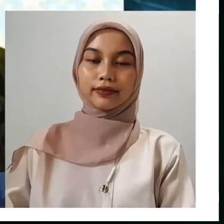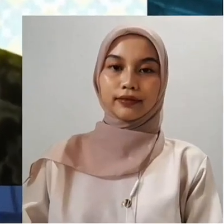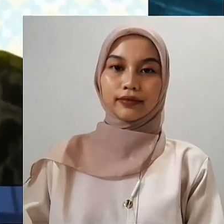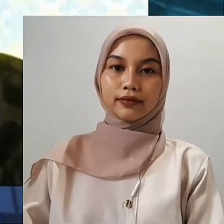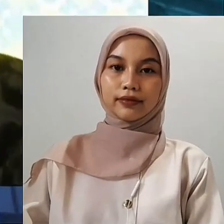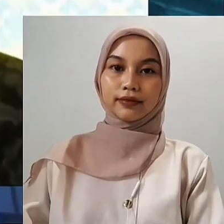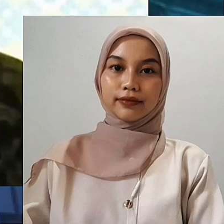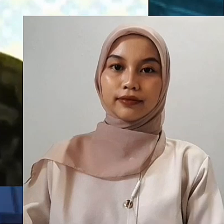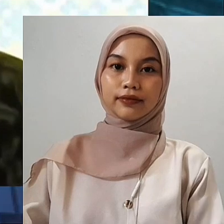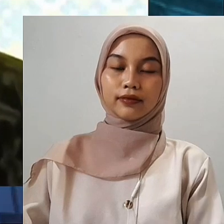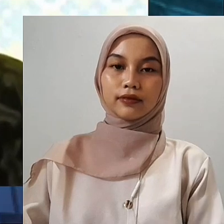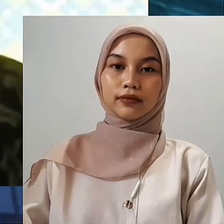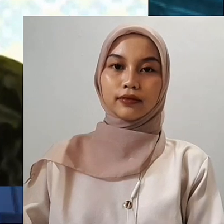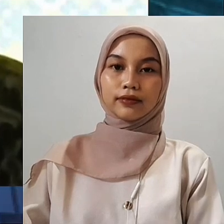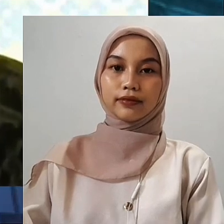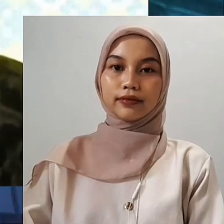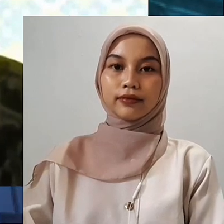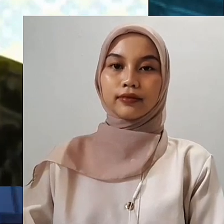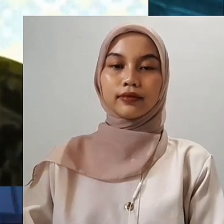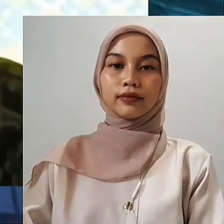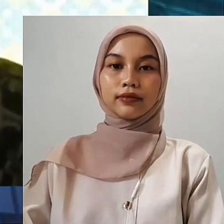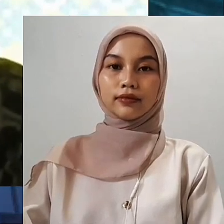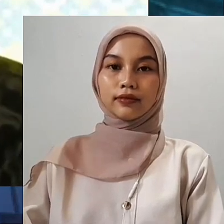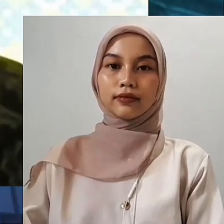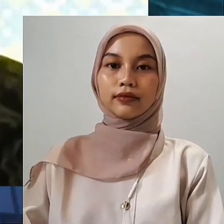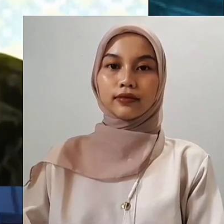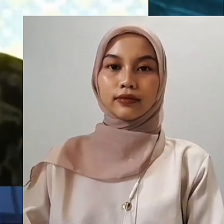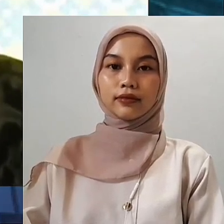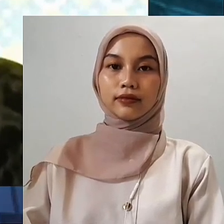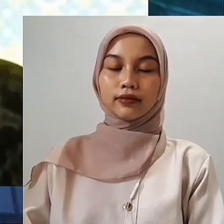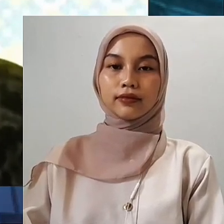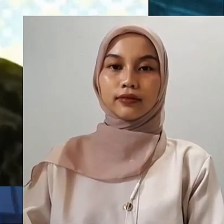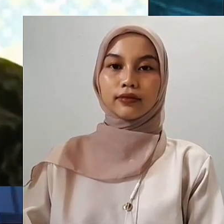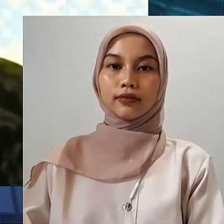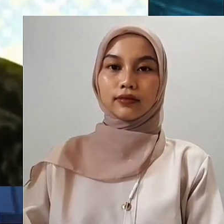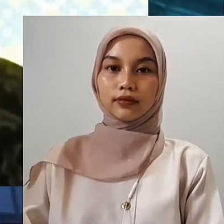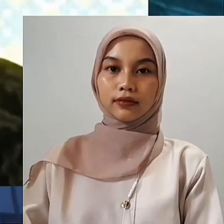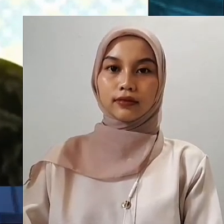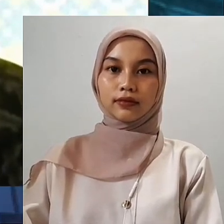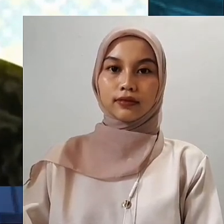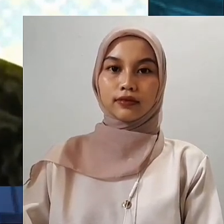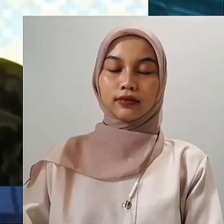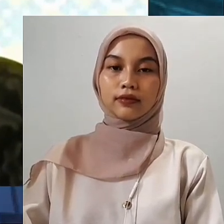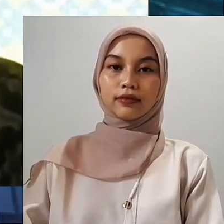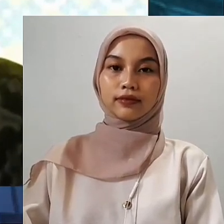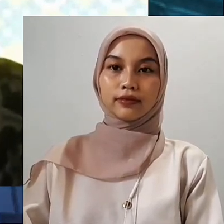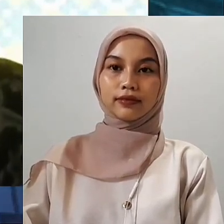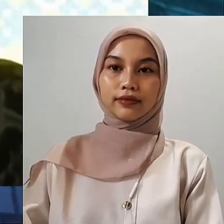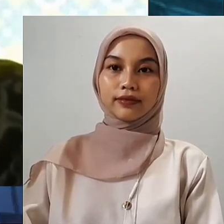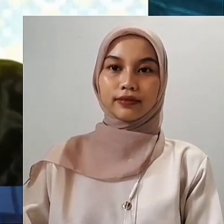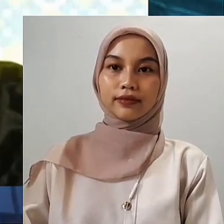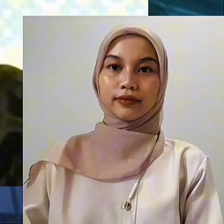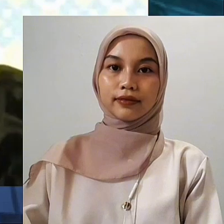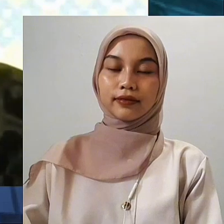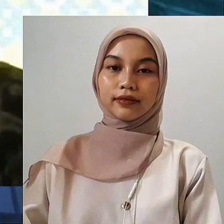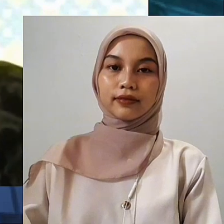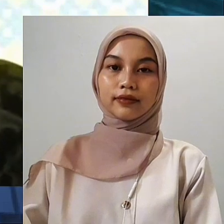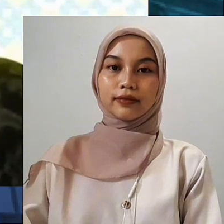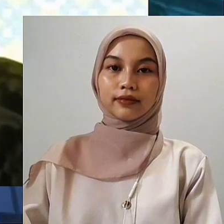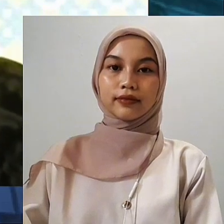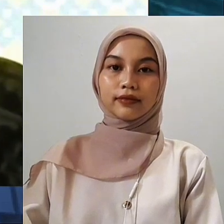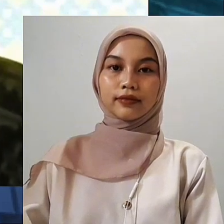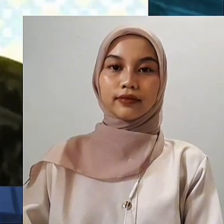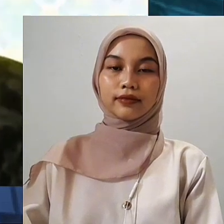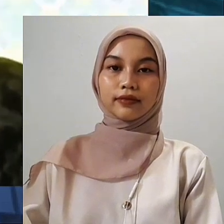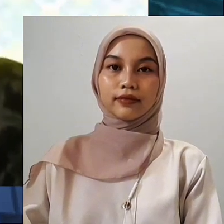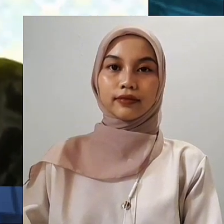Perkenalkan, saya dengan Wina Widiantini dari Biro Komunikasi dan Informasi Publik Kementerian Kesehatan yang akan memandu jalannya konferensi